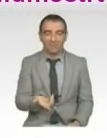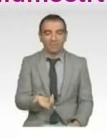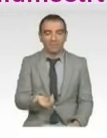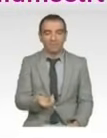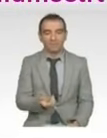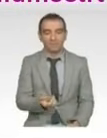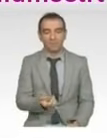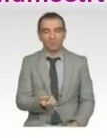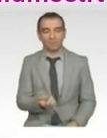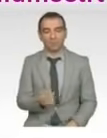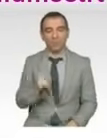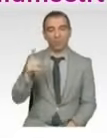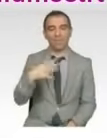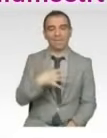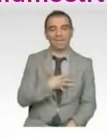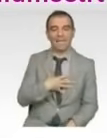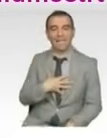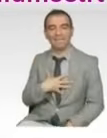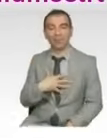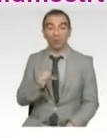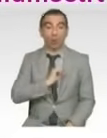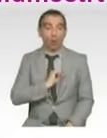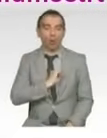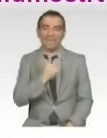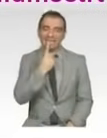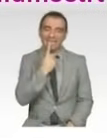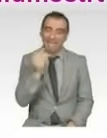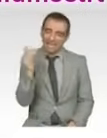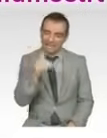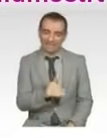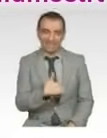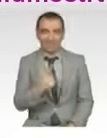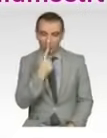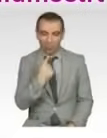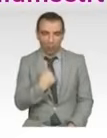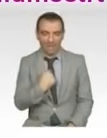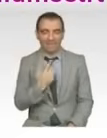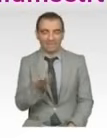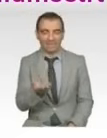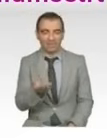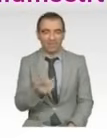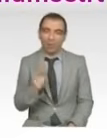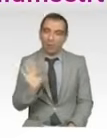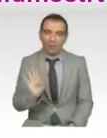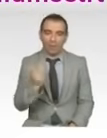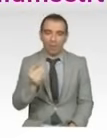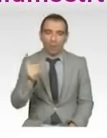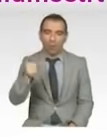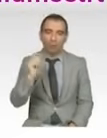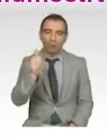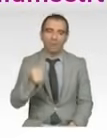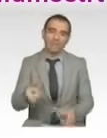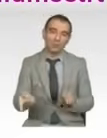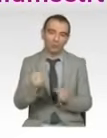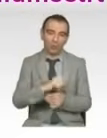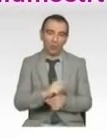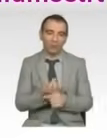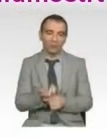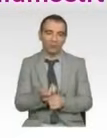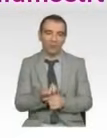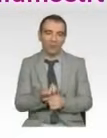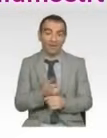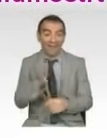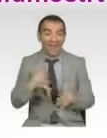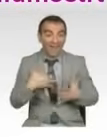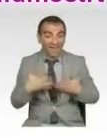Orada o da kendi işte endişelerini dile getirdi. O şekilde o günden sonra ama enerji öyle hayırlı. Çok güzel.